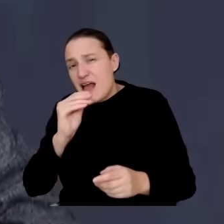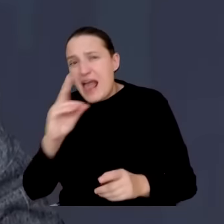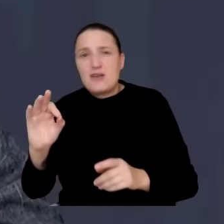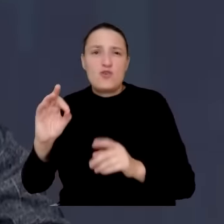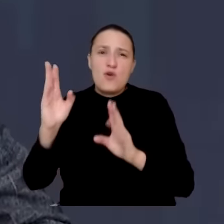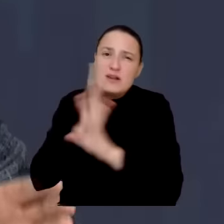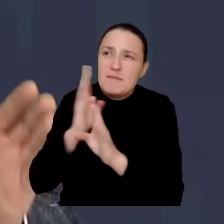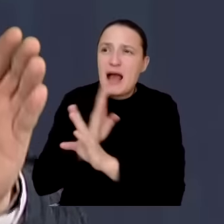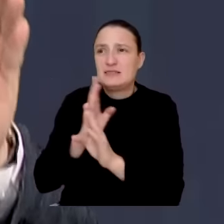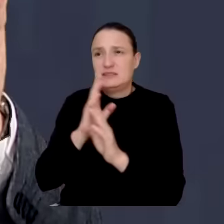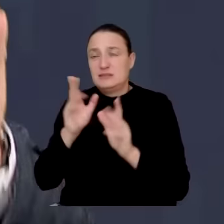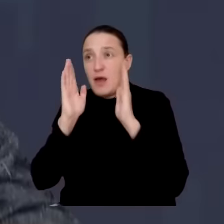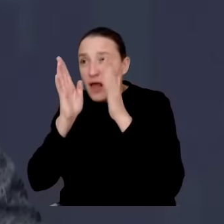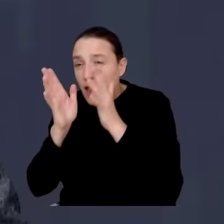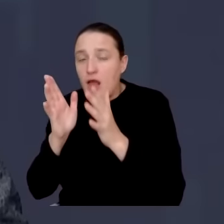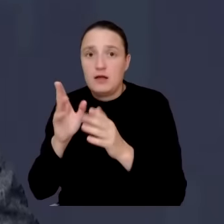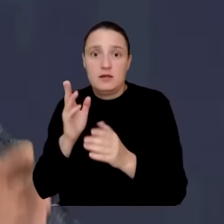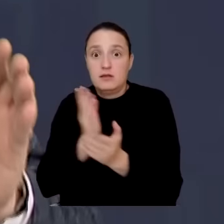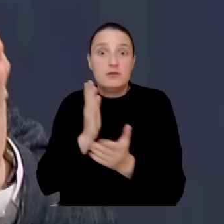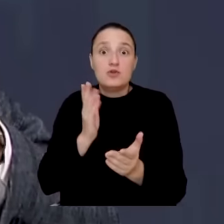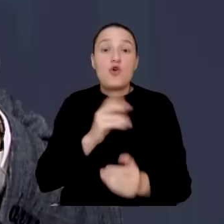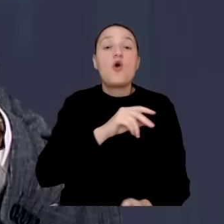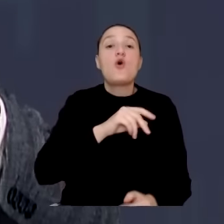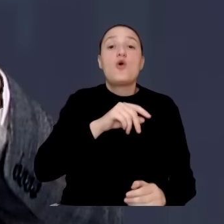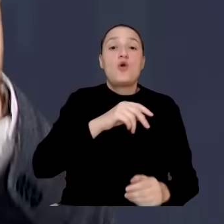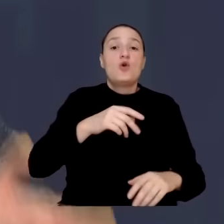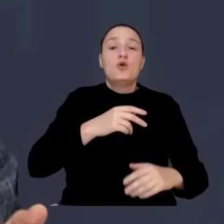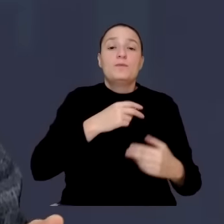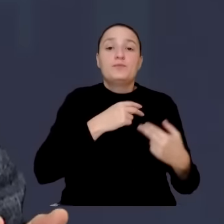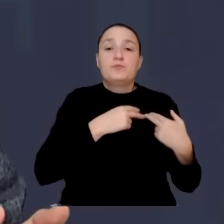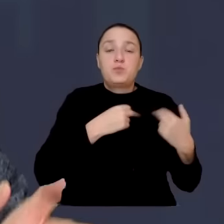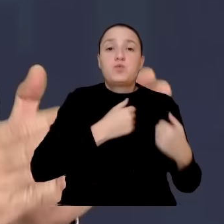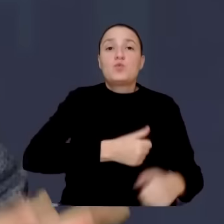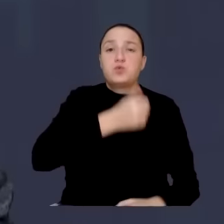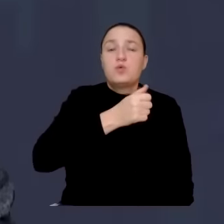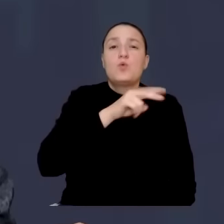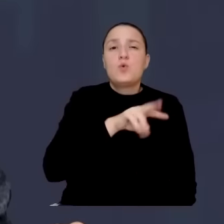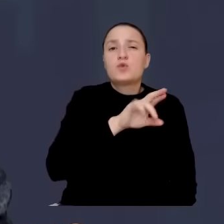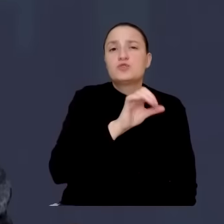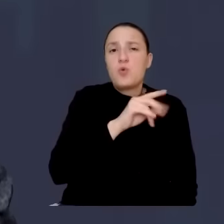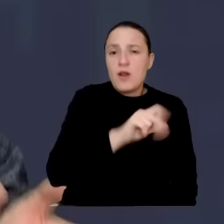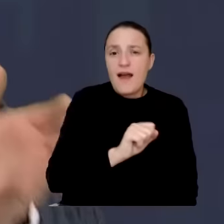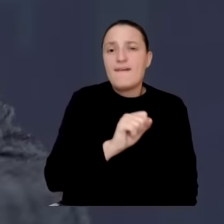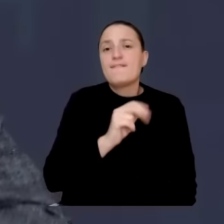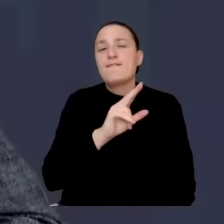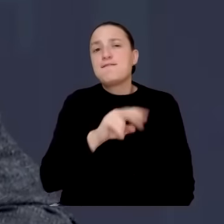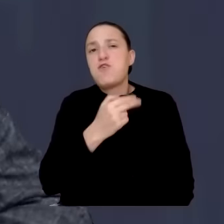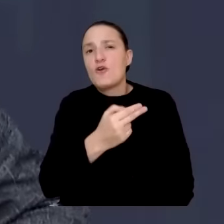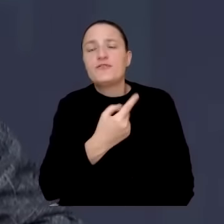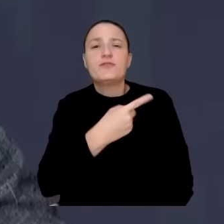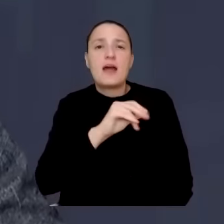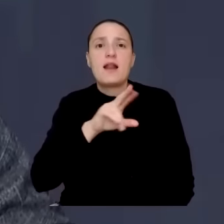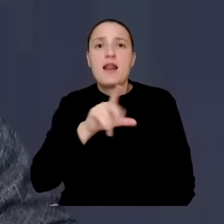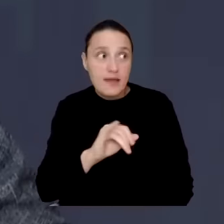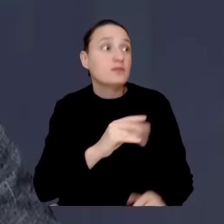klimatyzm Zatrudniają ciągle urszu von Przepraszam ursu V na komisji w Komisji Europejskiej a u nas z